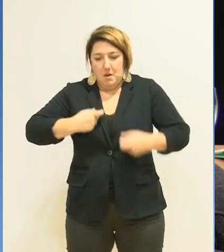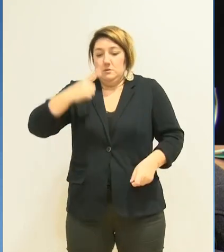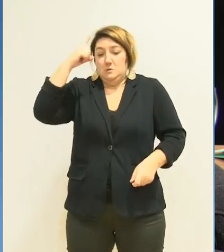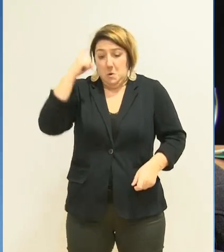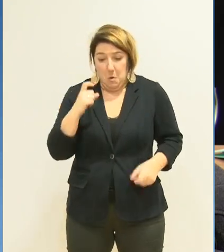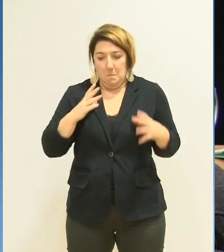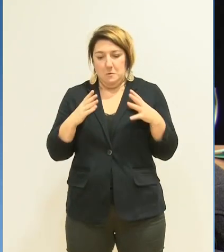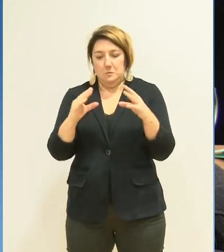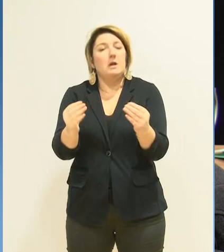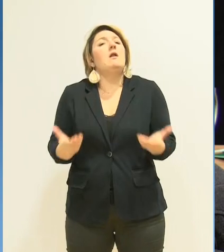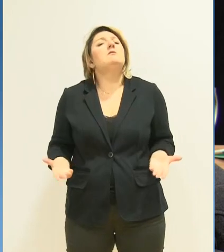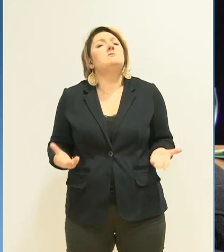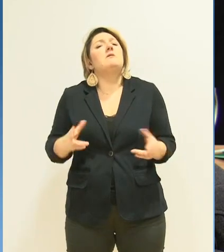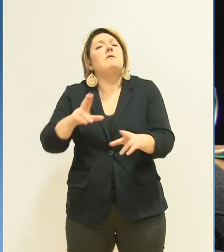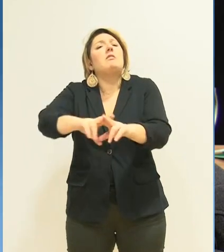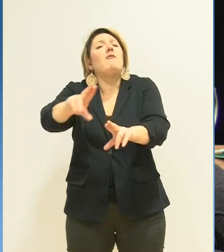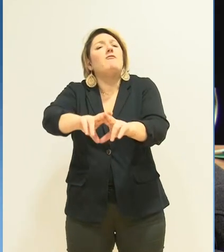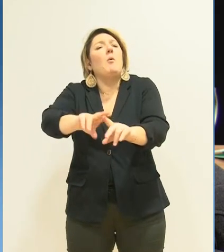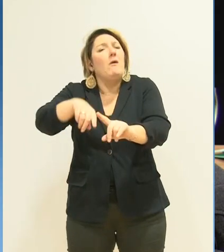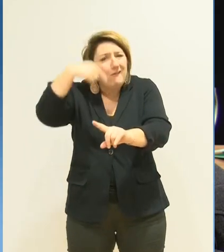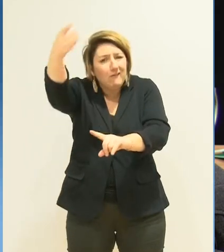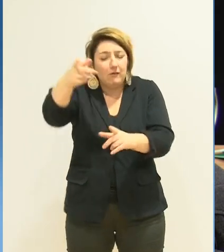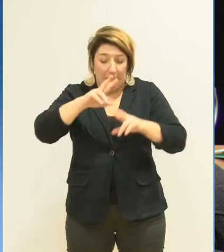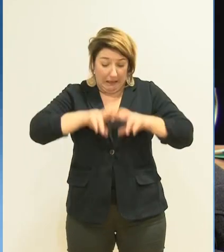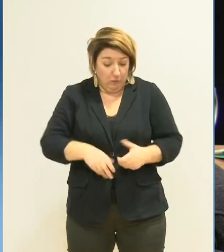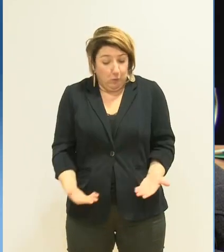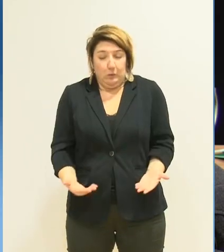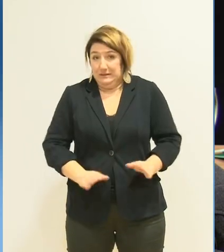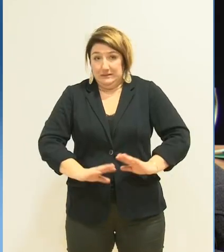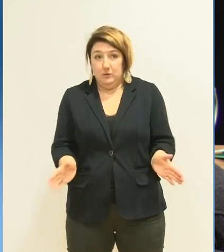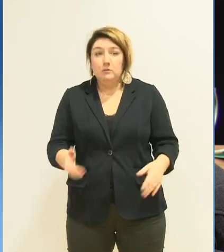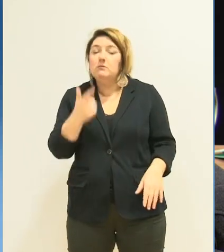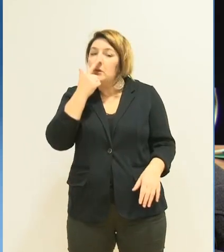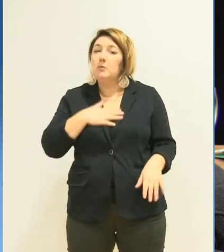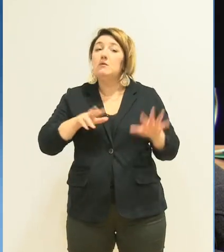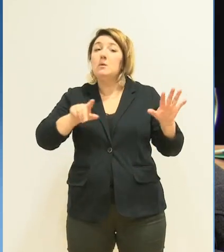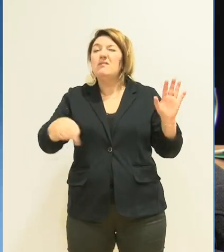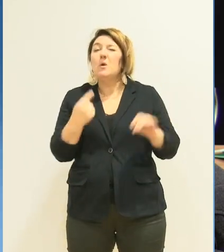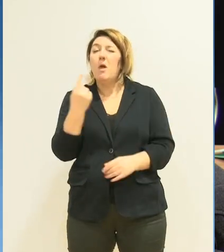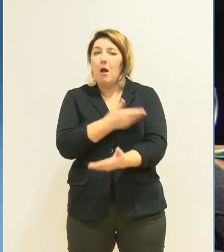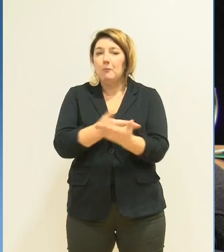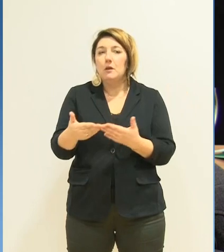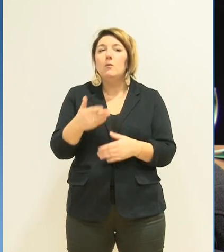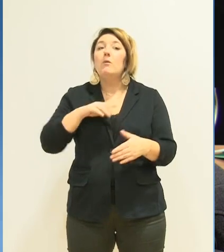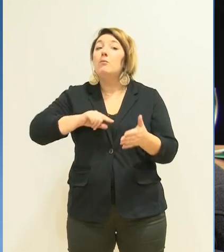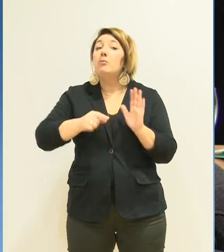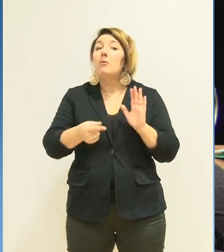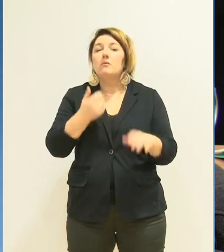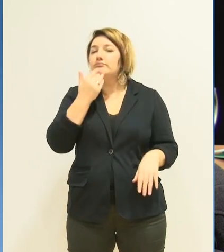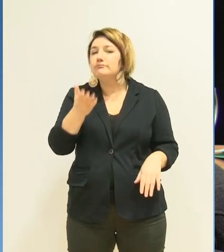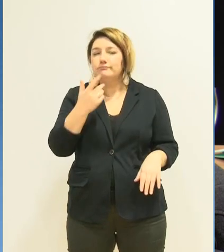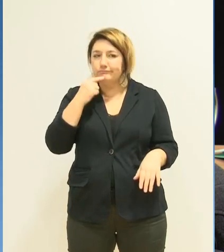est salement dans des études et bien probablement on ne restera pas aux amis aux 8000 y en a qui ont été annoncées